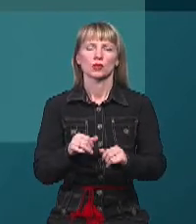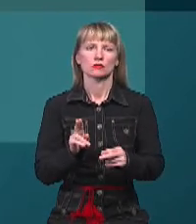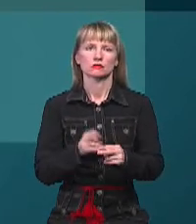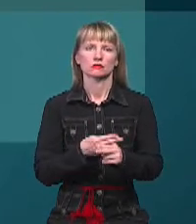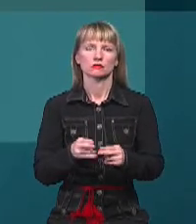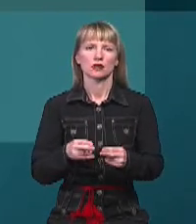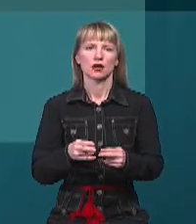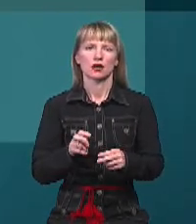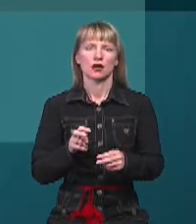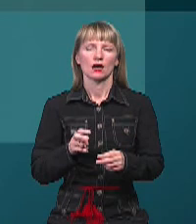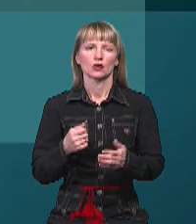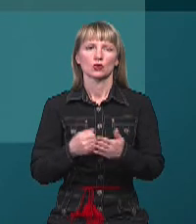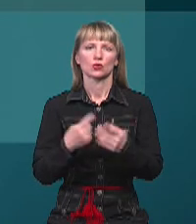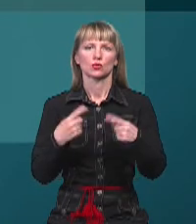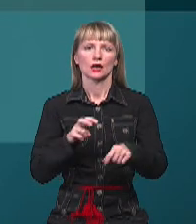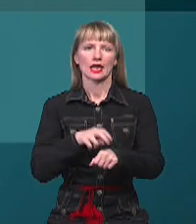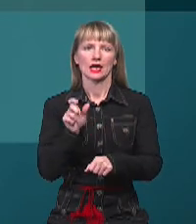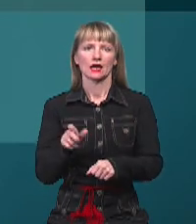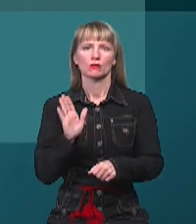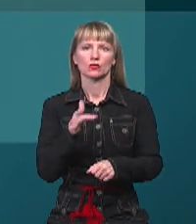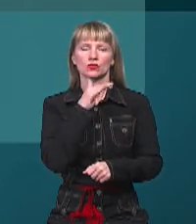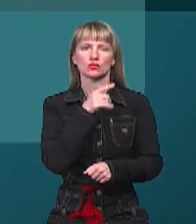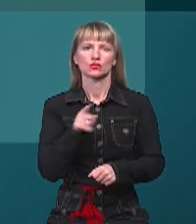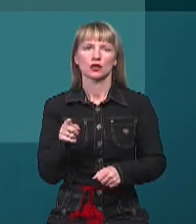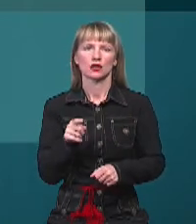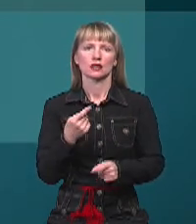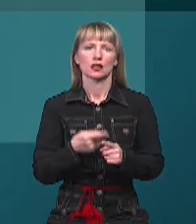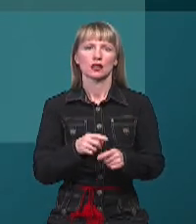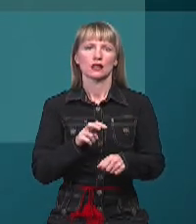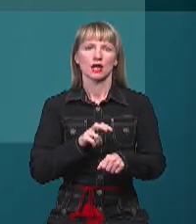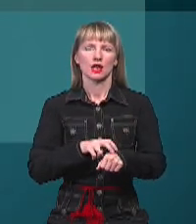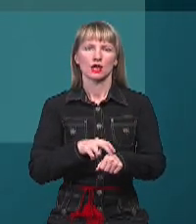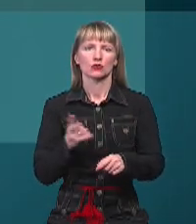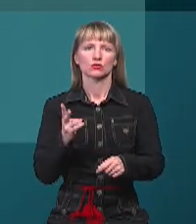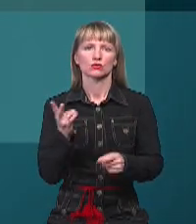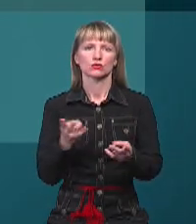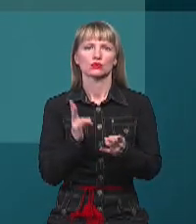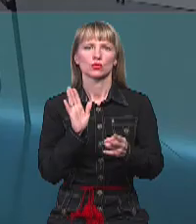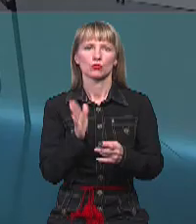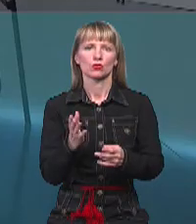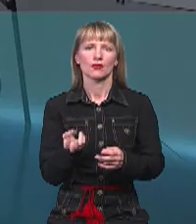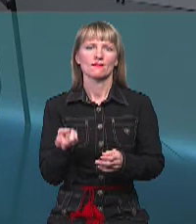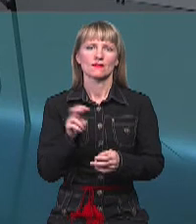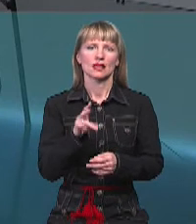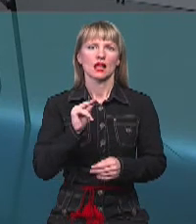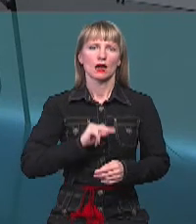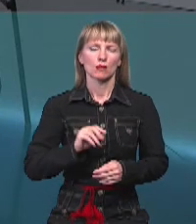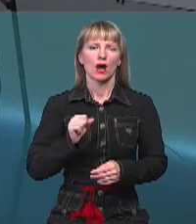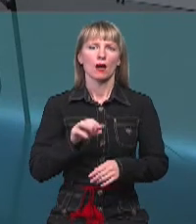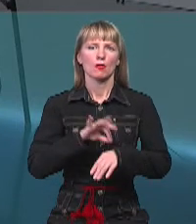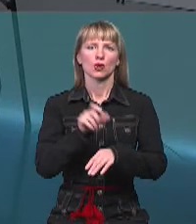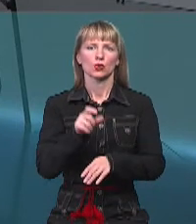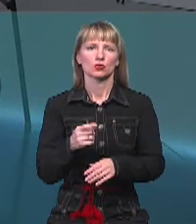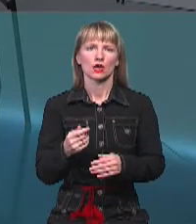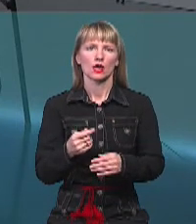до інших лікарів. І прийде час цьому лікарю виходити, а пацієнтів немає. Розумієте? І починається